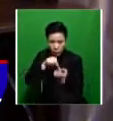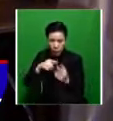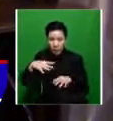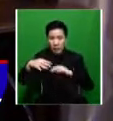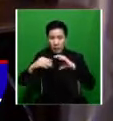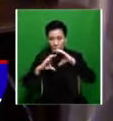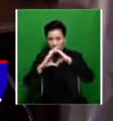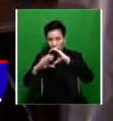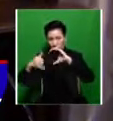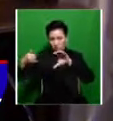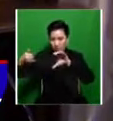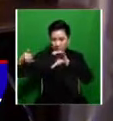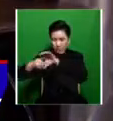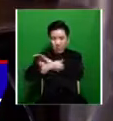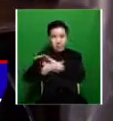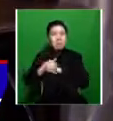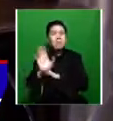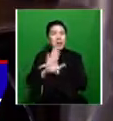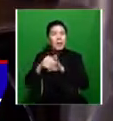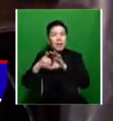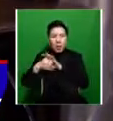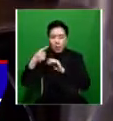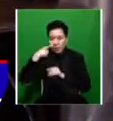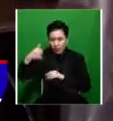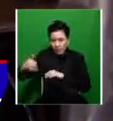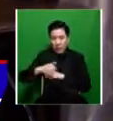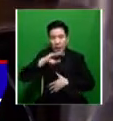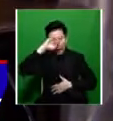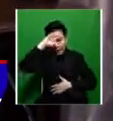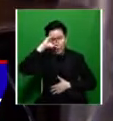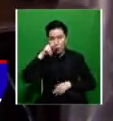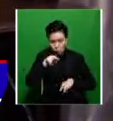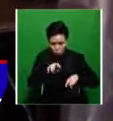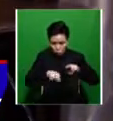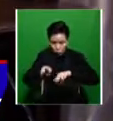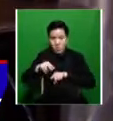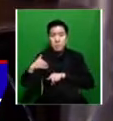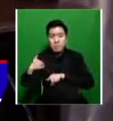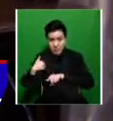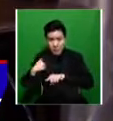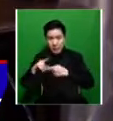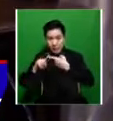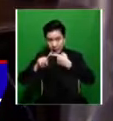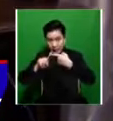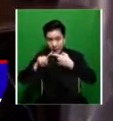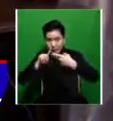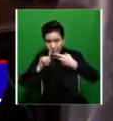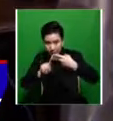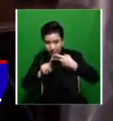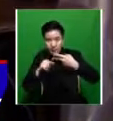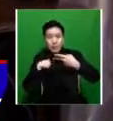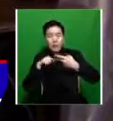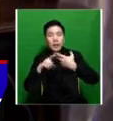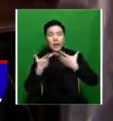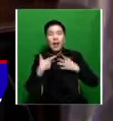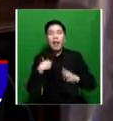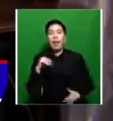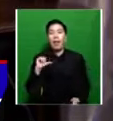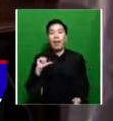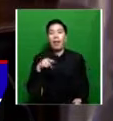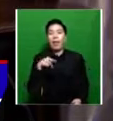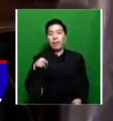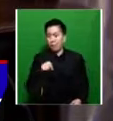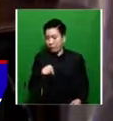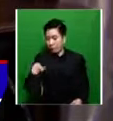างที่ลงจากเครื่องบินมาเลยนะครับโดนคัดกรองได้ไข้แน่นอนอยู่แล้วในลำดับถัดไปเนี่ยเราจะมีการใช้แอปพลิเคชันทุก